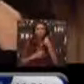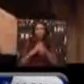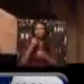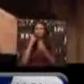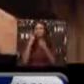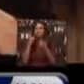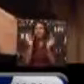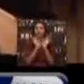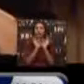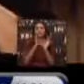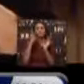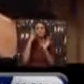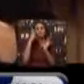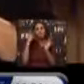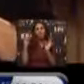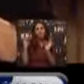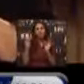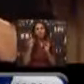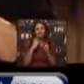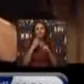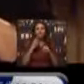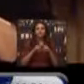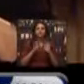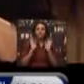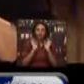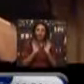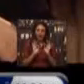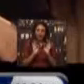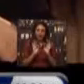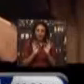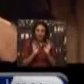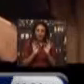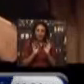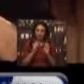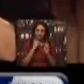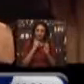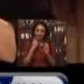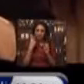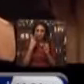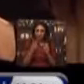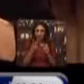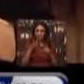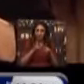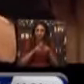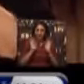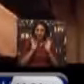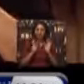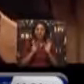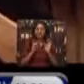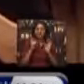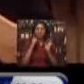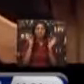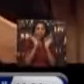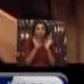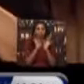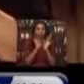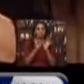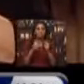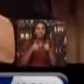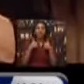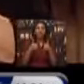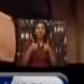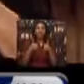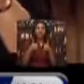ما ينقصنا ان احنا نمارسه في حياتنا اليومية. اعتقد ان احنا كنا نحب لو